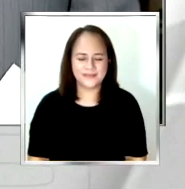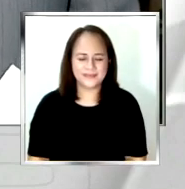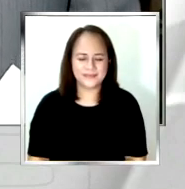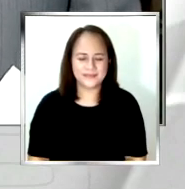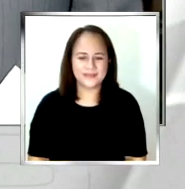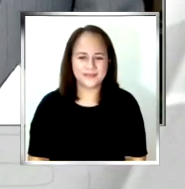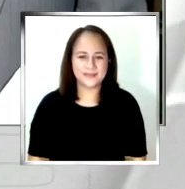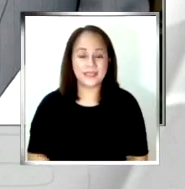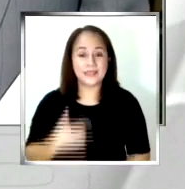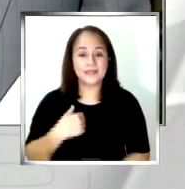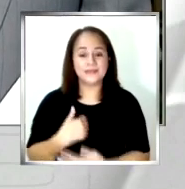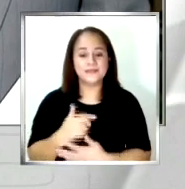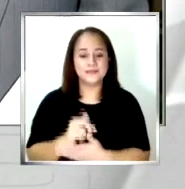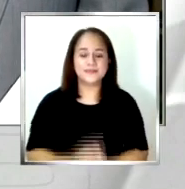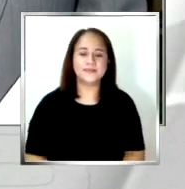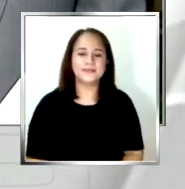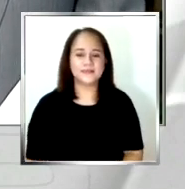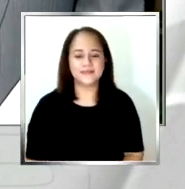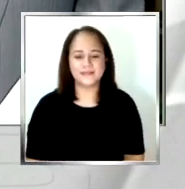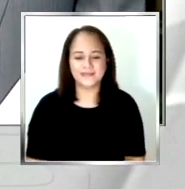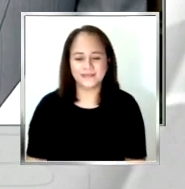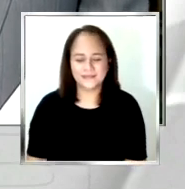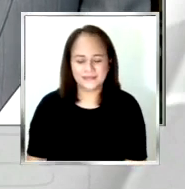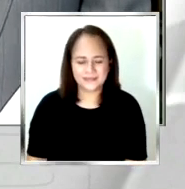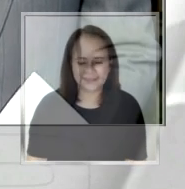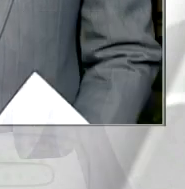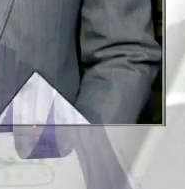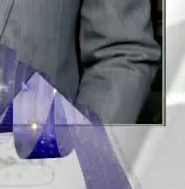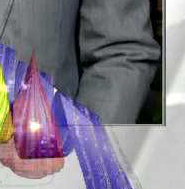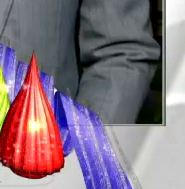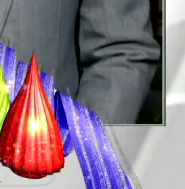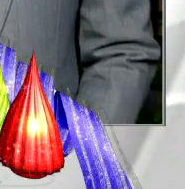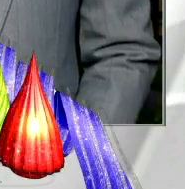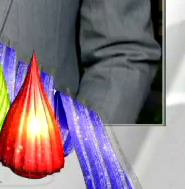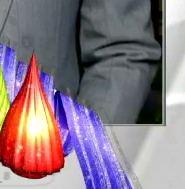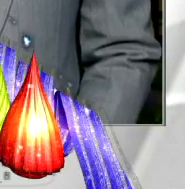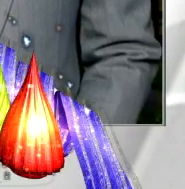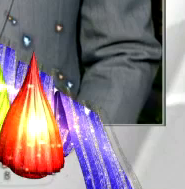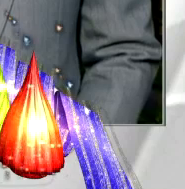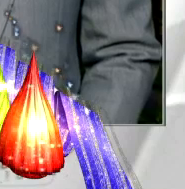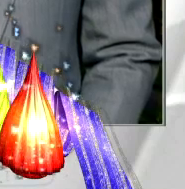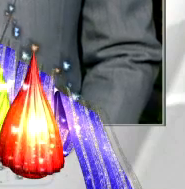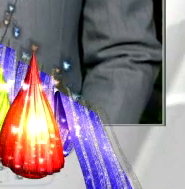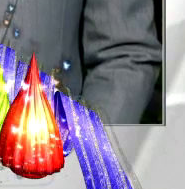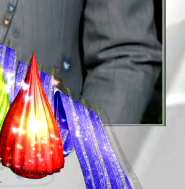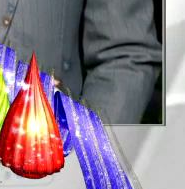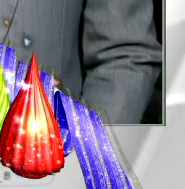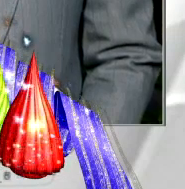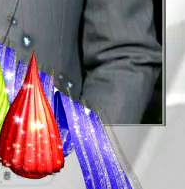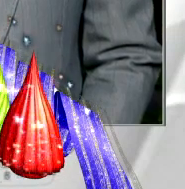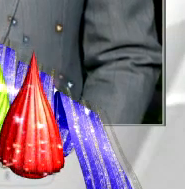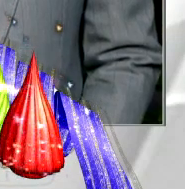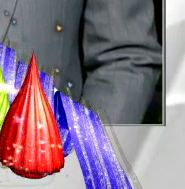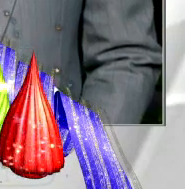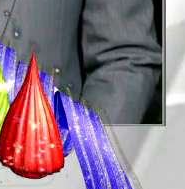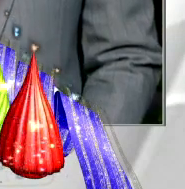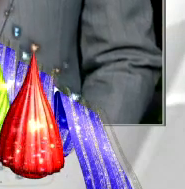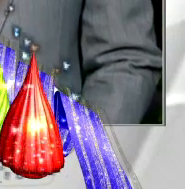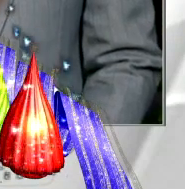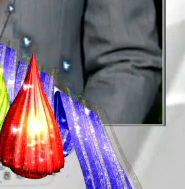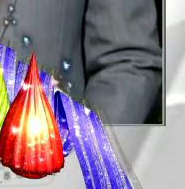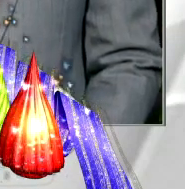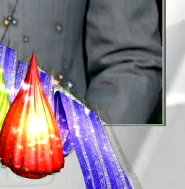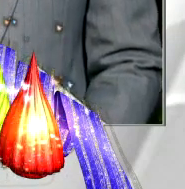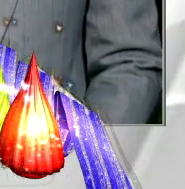13 araw na lang, Pasko na. At sa ating new normal Christmas celebration, paano nga ba ang regaluhan ngayong hindi pa pwedeng dumalaw